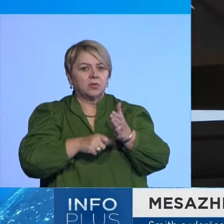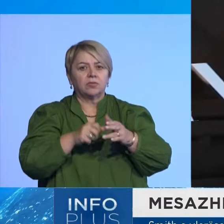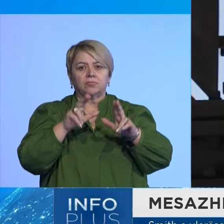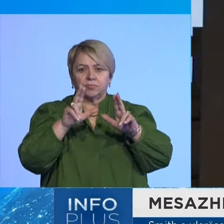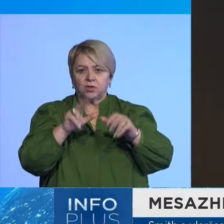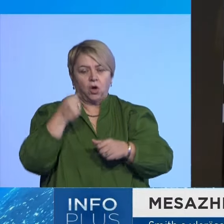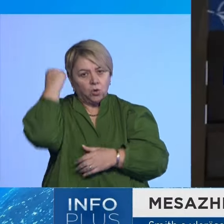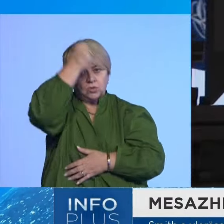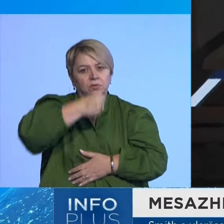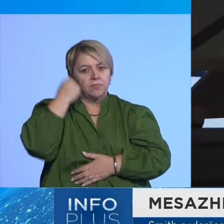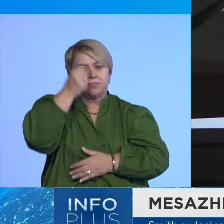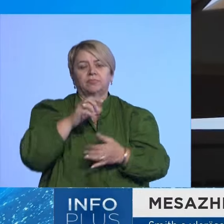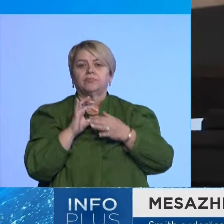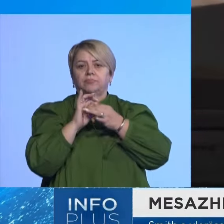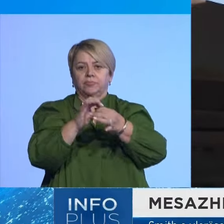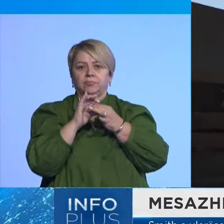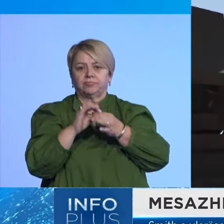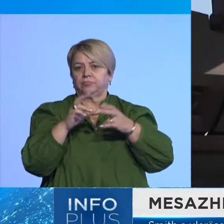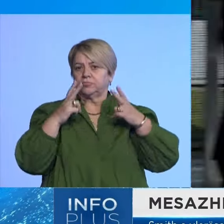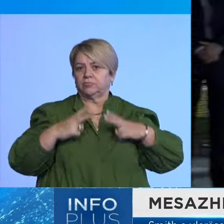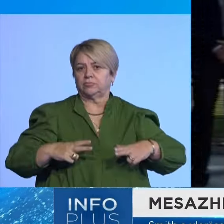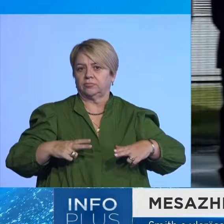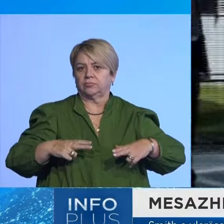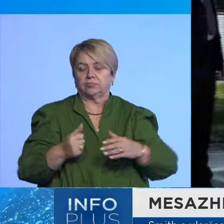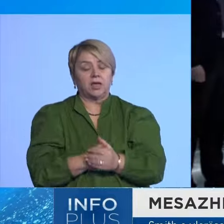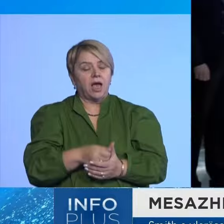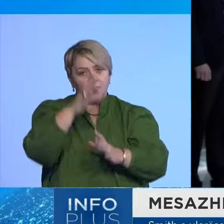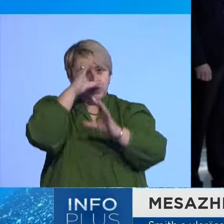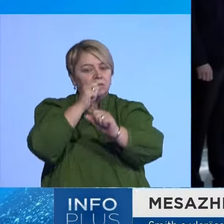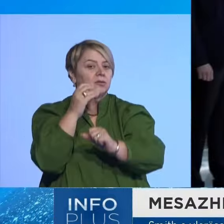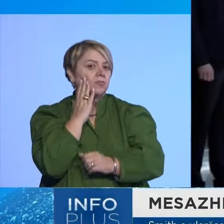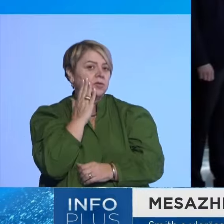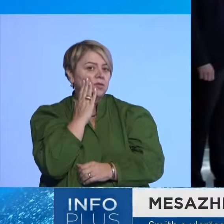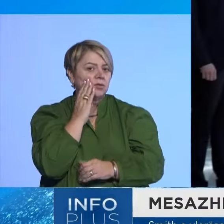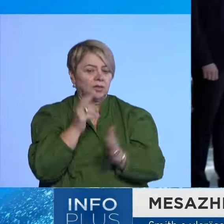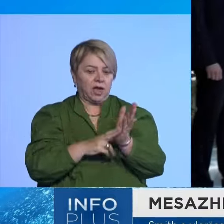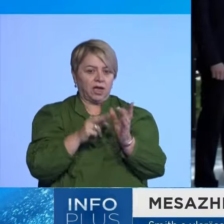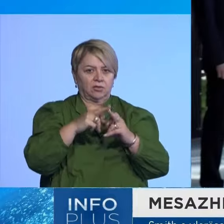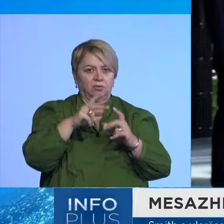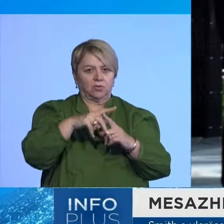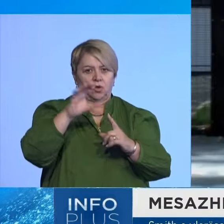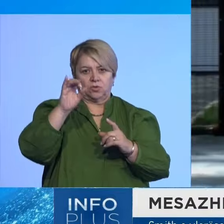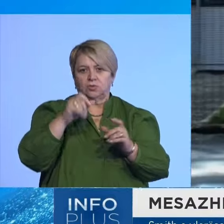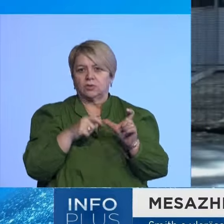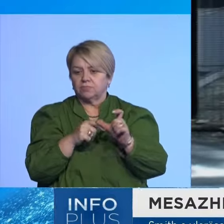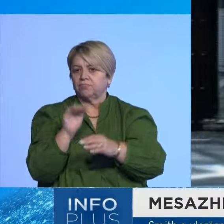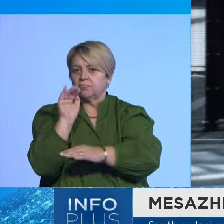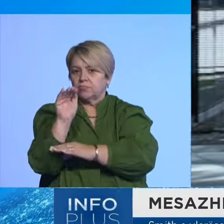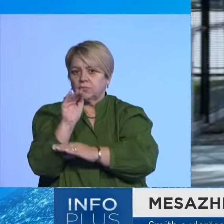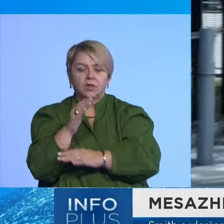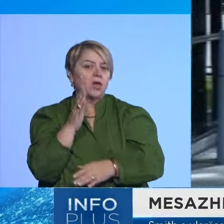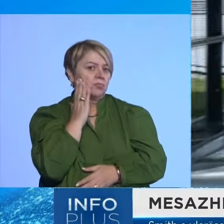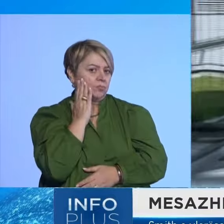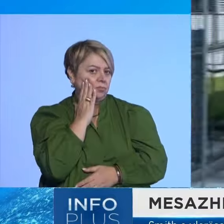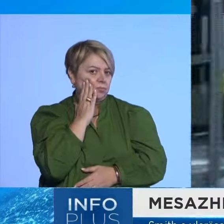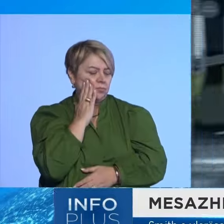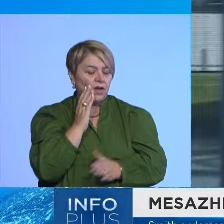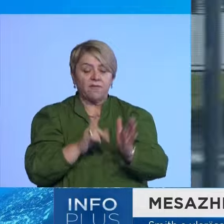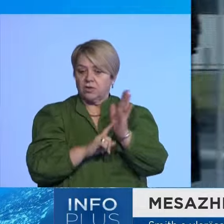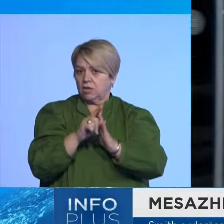të Kosovës në partneritetin për paqe. Ambasadori Amerikane e NATO-s, Julian Smith, porosit se Washingtoni e